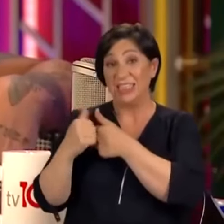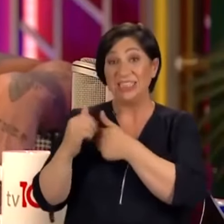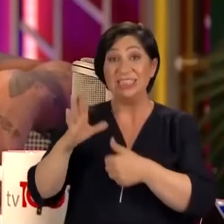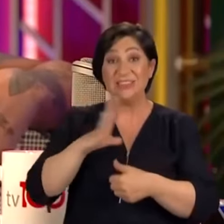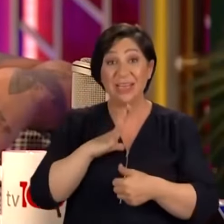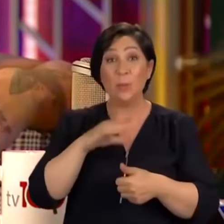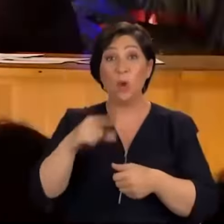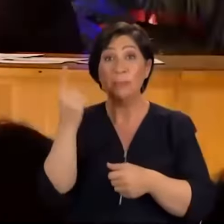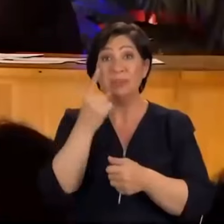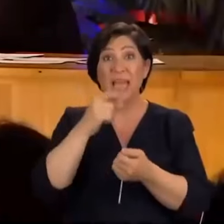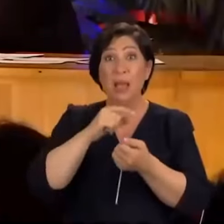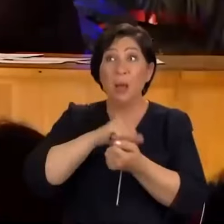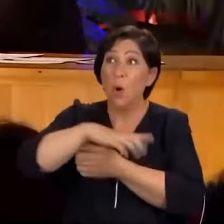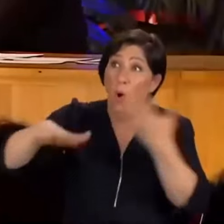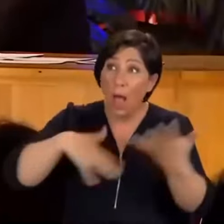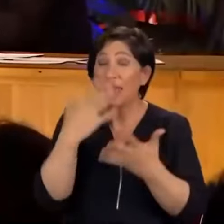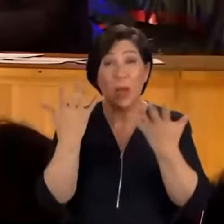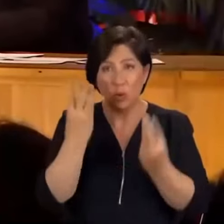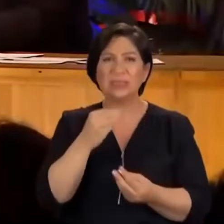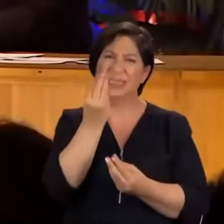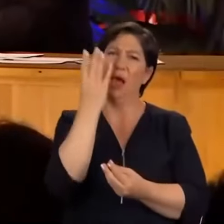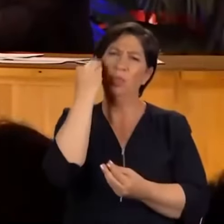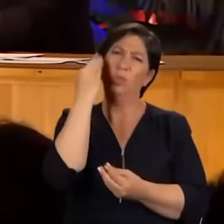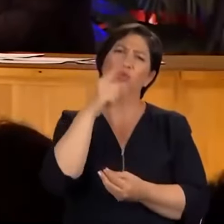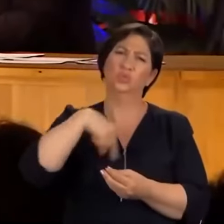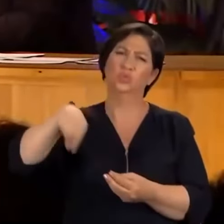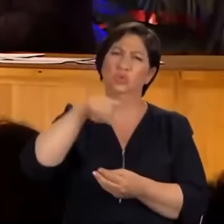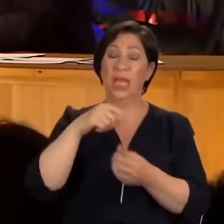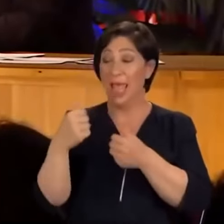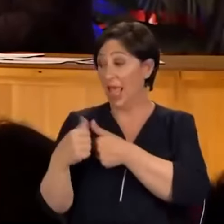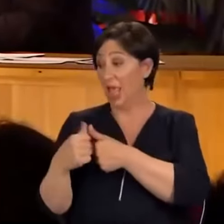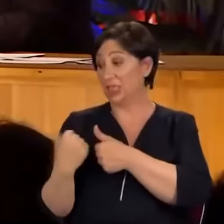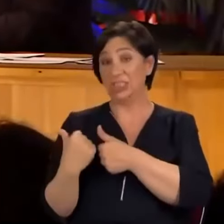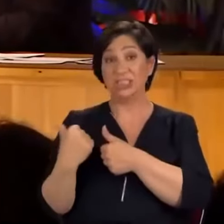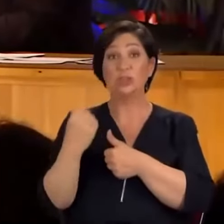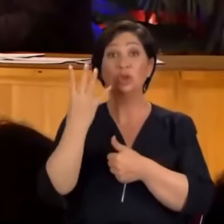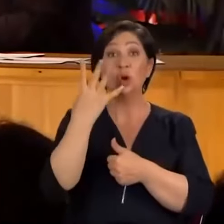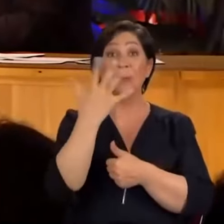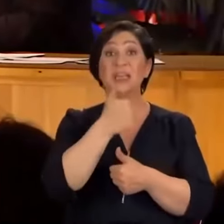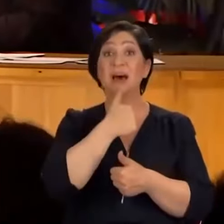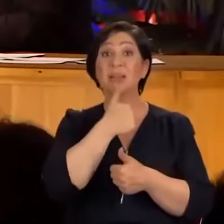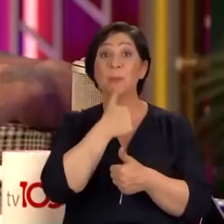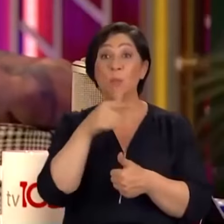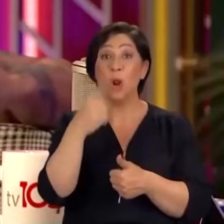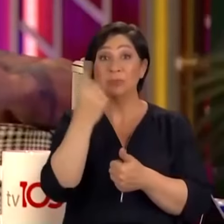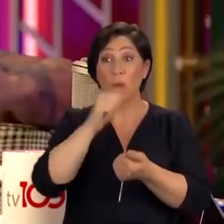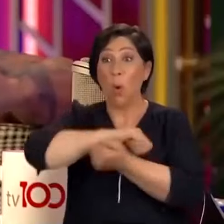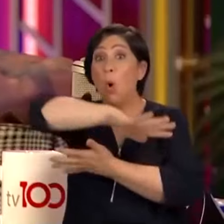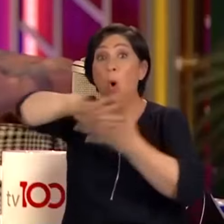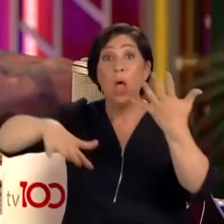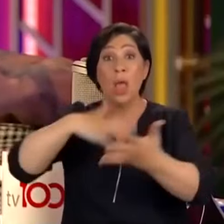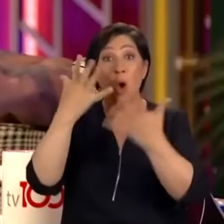varken böyle bir olay yaşananın ne demek olduğunu herkes iyi anlayabiliyordum ev eşin yanındayken 4 be adamın böyle bir olay